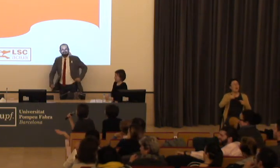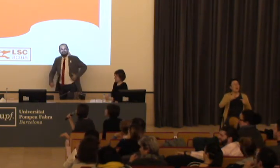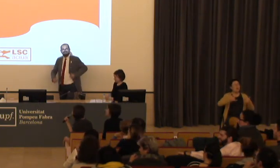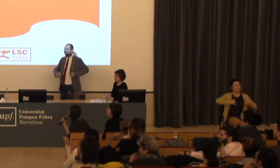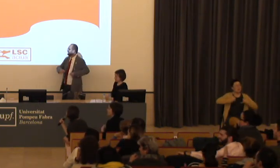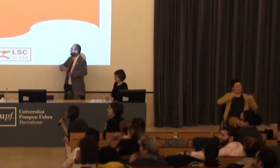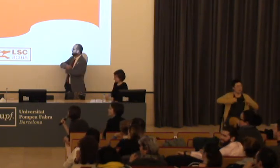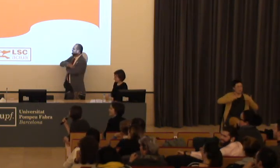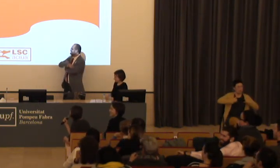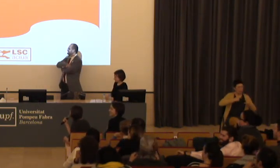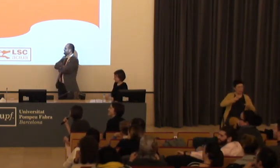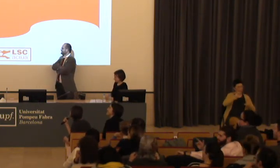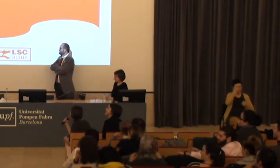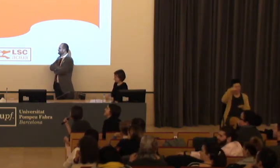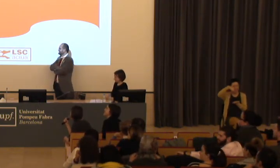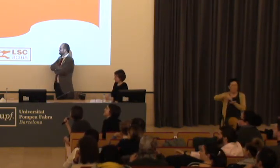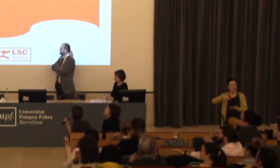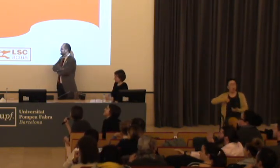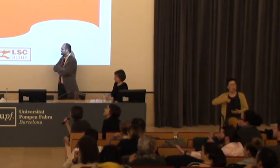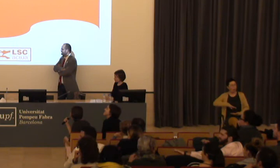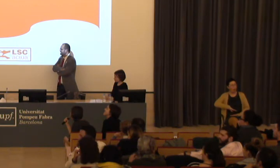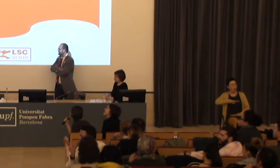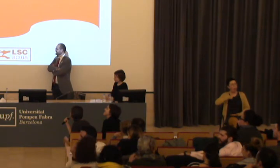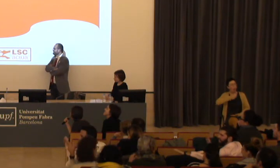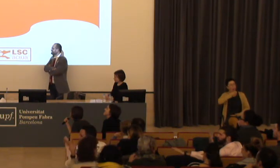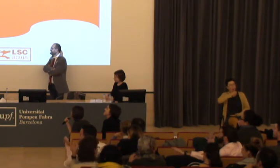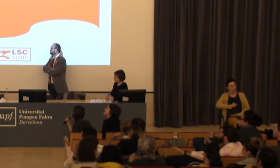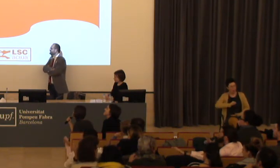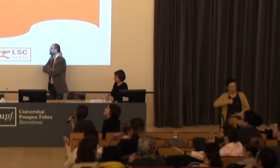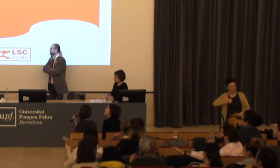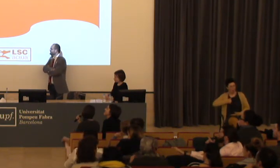bueno, tema a part. Jo volia expressar que...